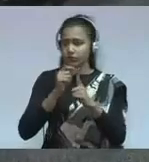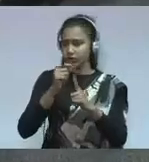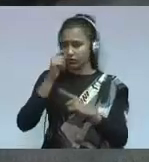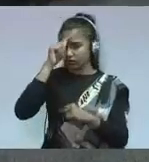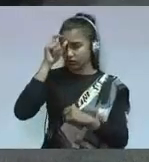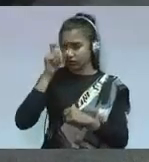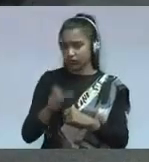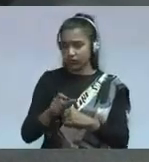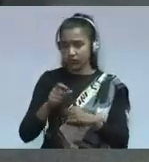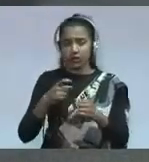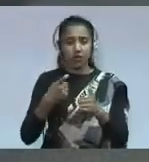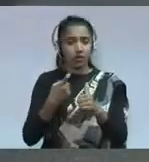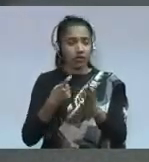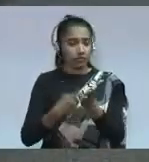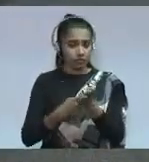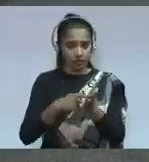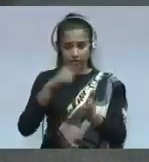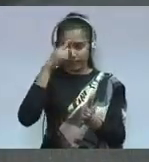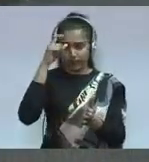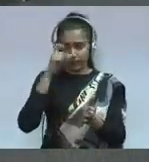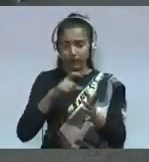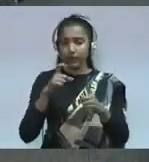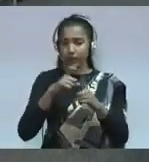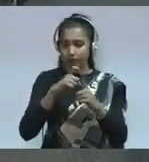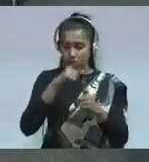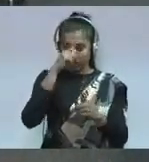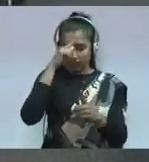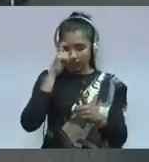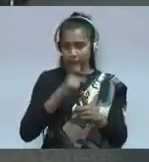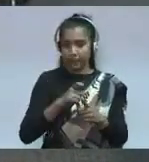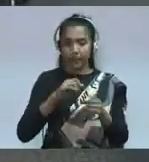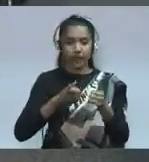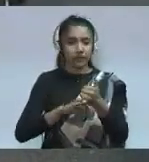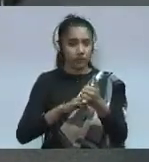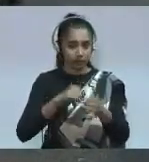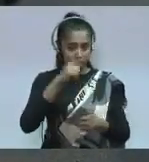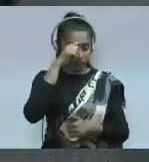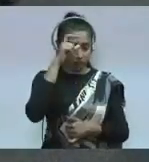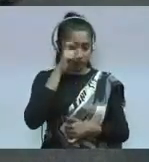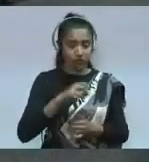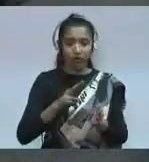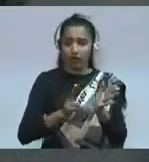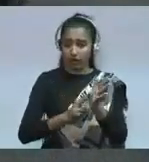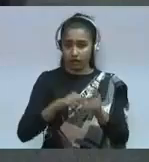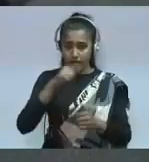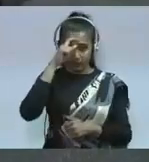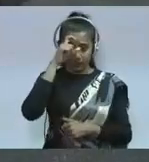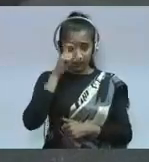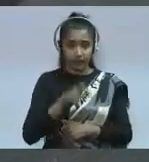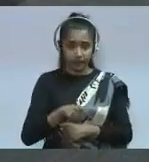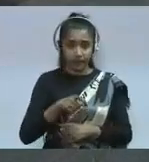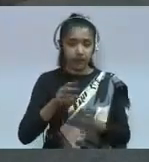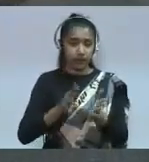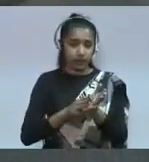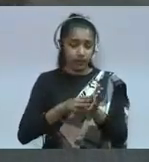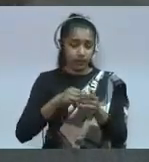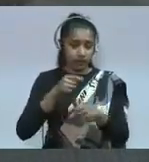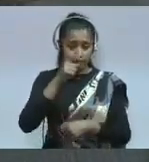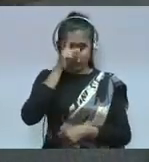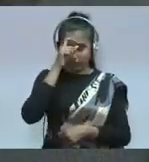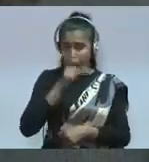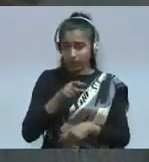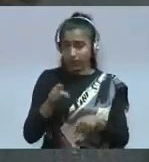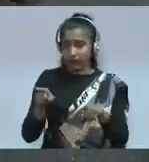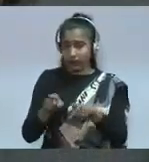මාරම්බෙගේ, රසික ගජසිංහ, දුමින්දිකා තිරාණගම, ශාමේන්ද්‍ර තේනුවර, නලින් සිල්වා, මනෝජ් රාජපක්ෂ,